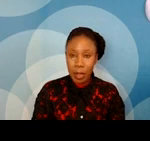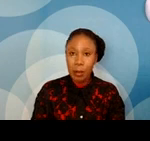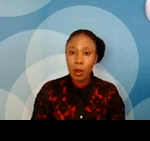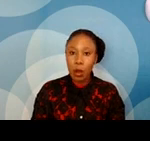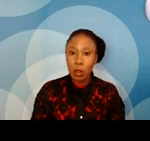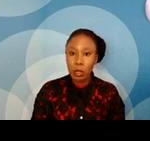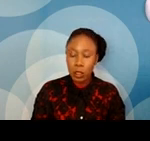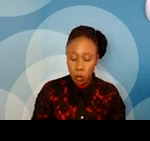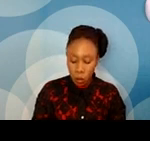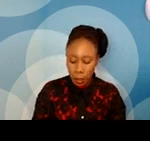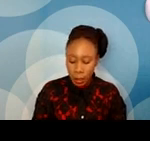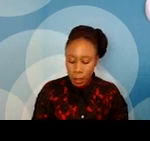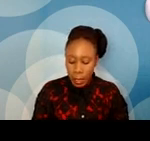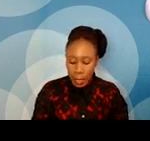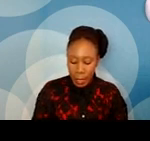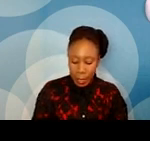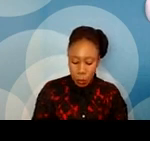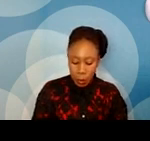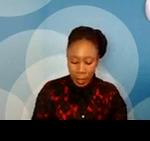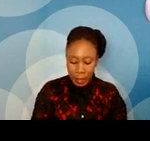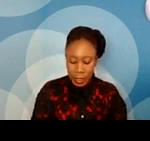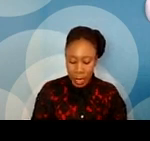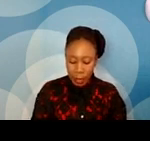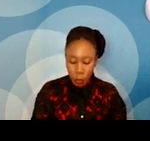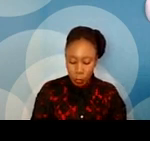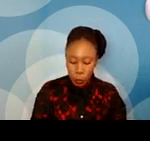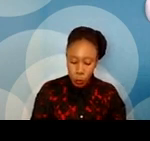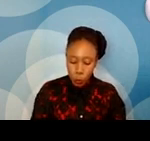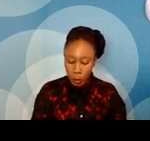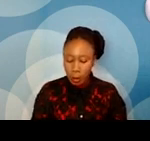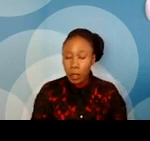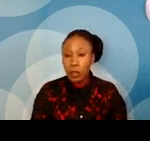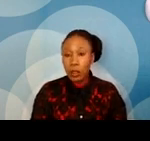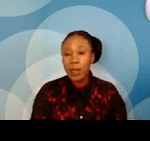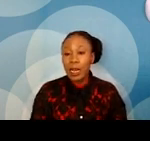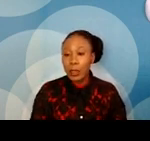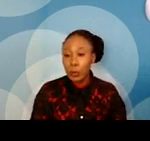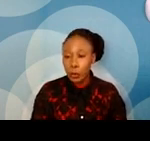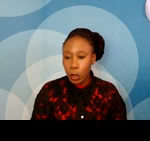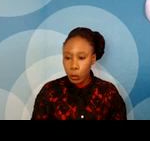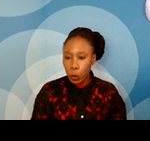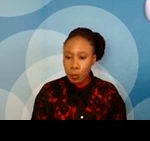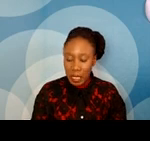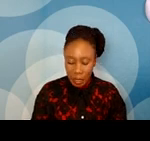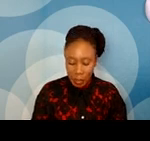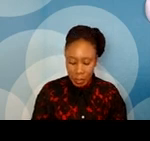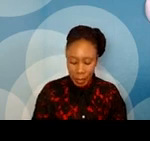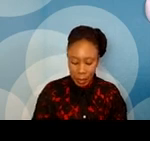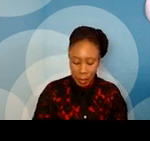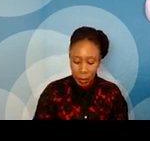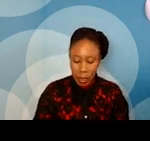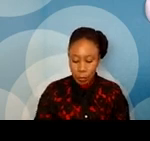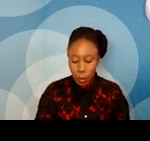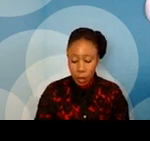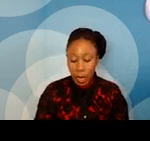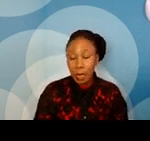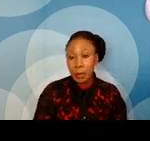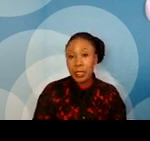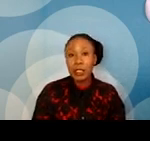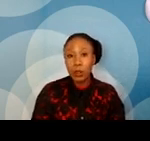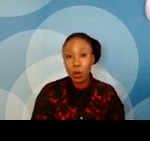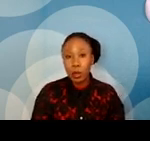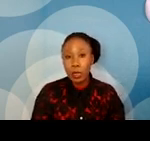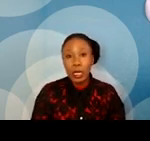också tagit fram 8 styckna så kallade kärnkonventioner som alla utgör då minimistandarden